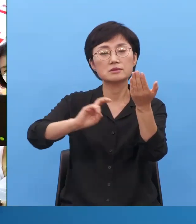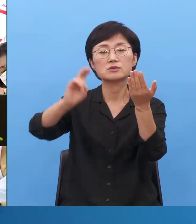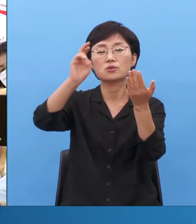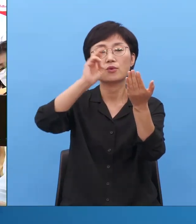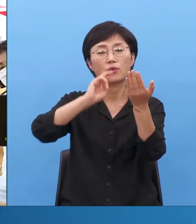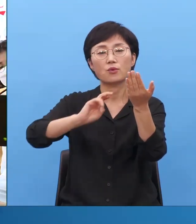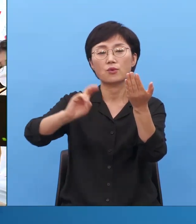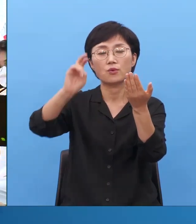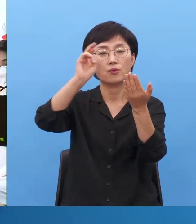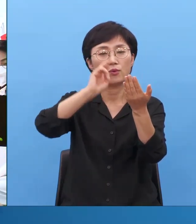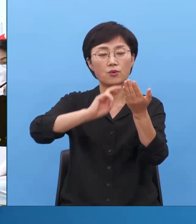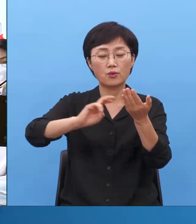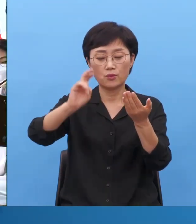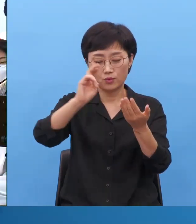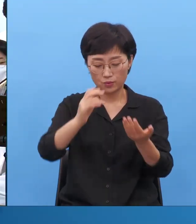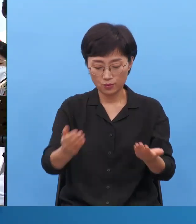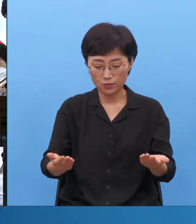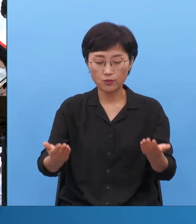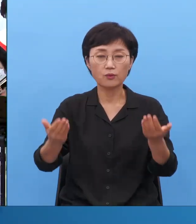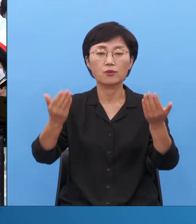주를